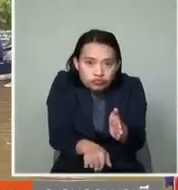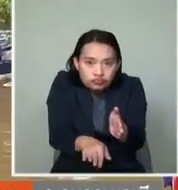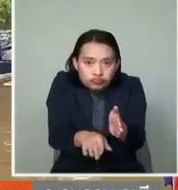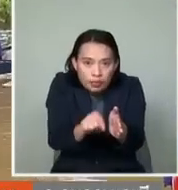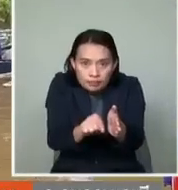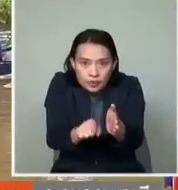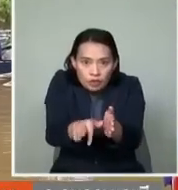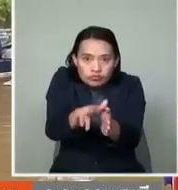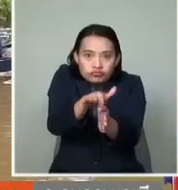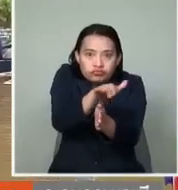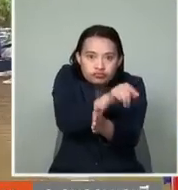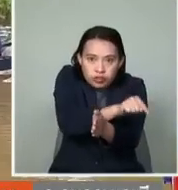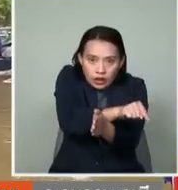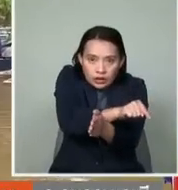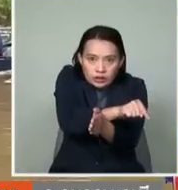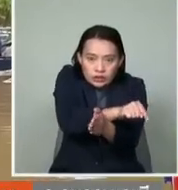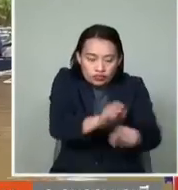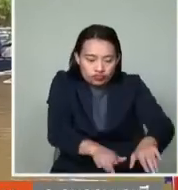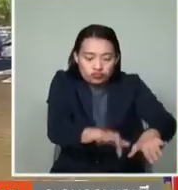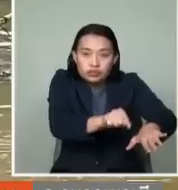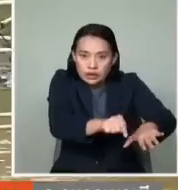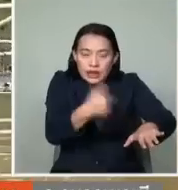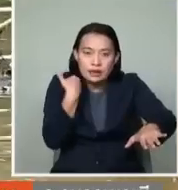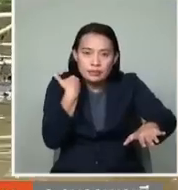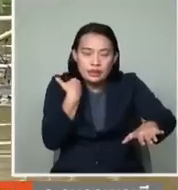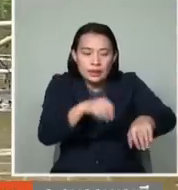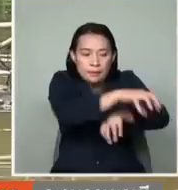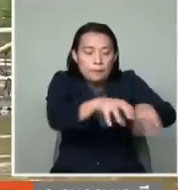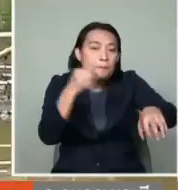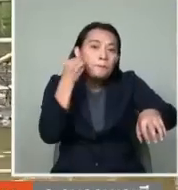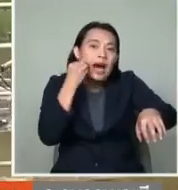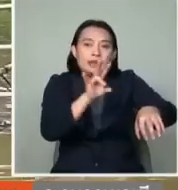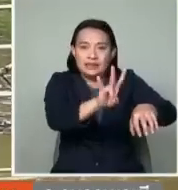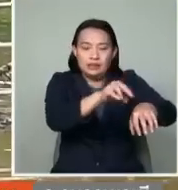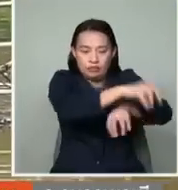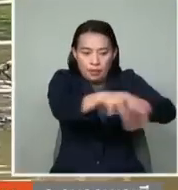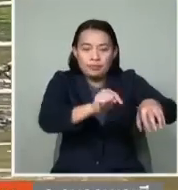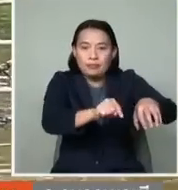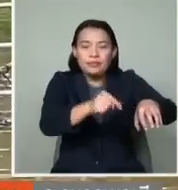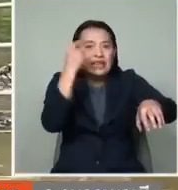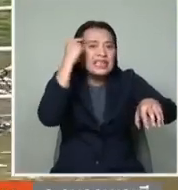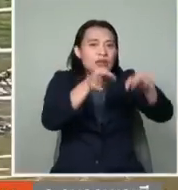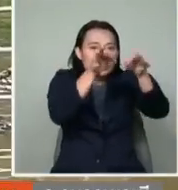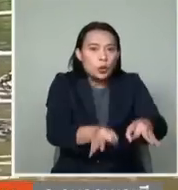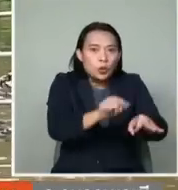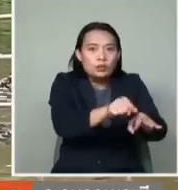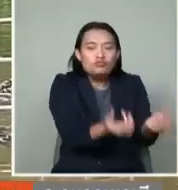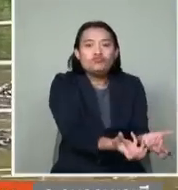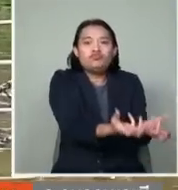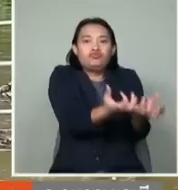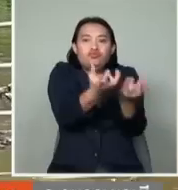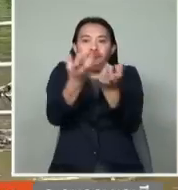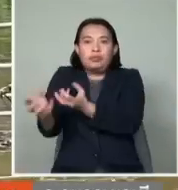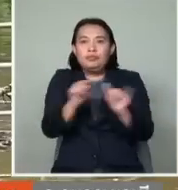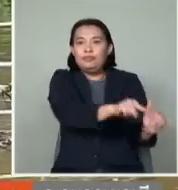วก็ไหลหลากเข้าท่วมบ้านเรือนที่อยู่จุดต่ำสุดนะครับมี7หลังด้วยกันชาวบ้านบอกนะครับตัดสินใจอพยพแล้วเพราะว่าไม่แน่ใจว่าระดับน้ำเ